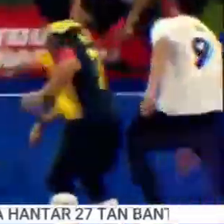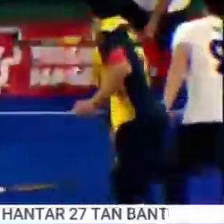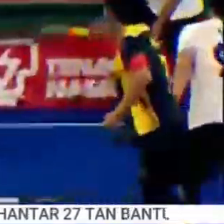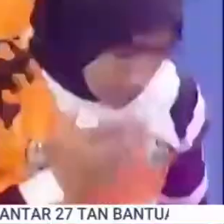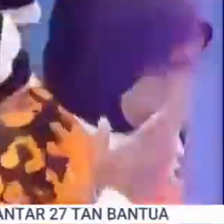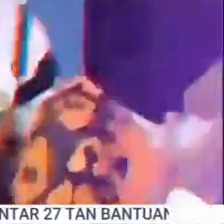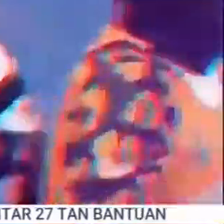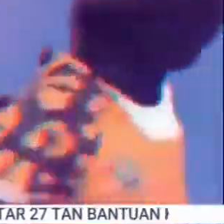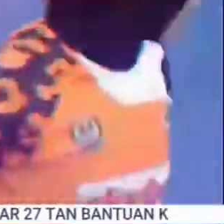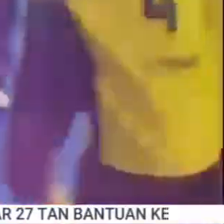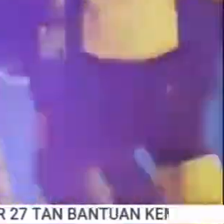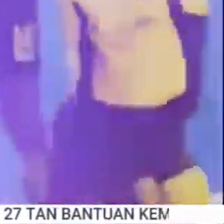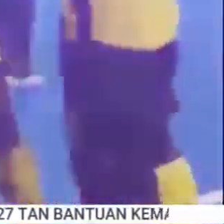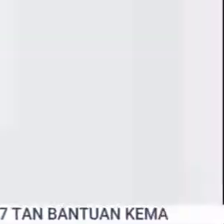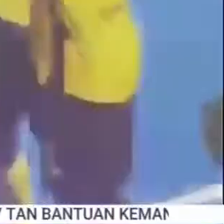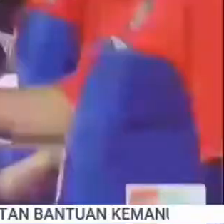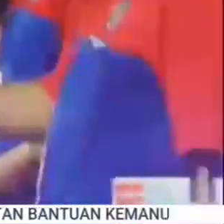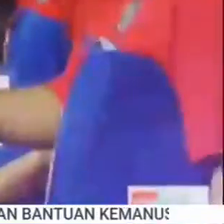kejuaraan.